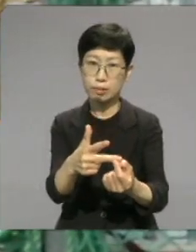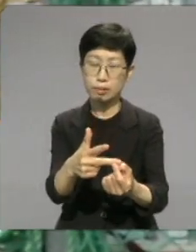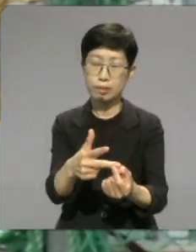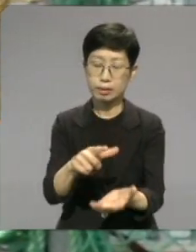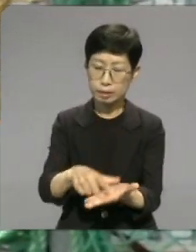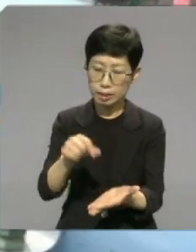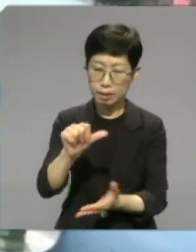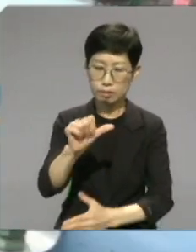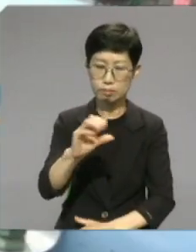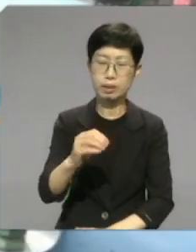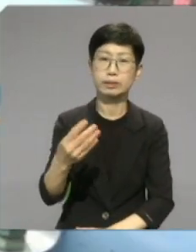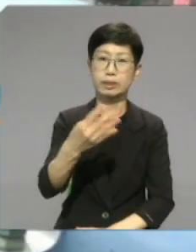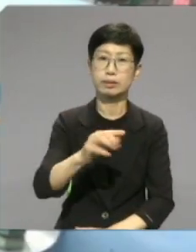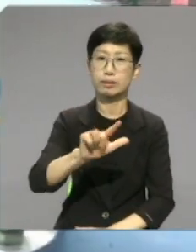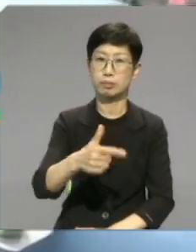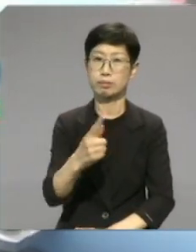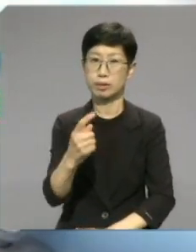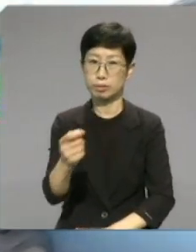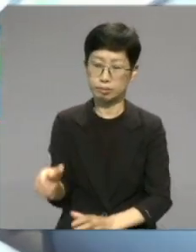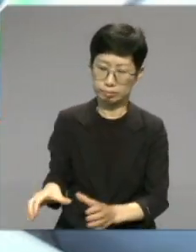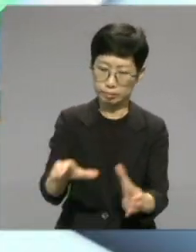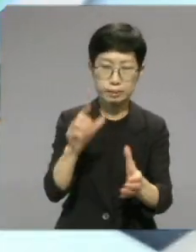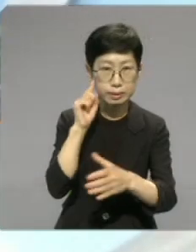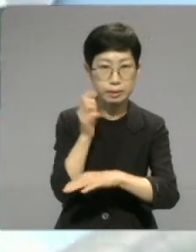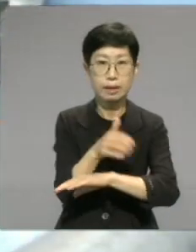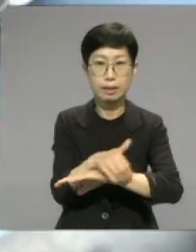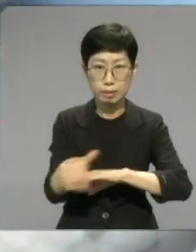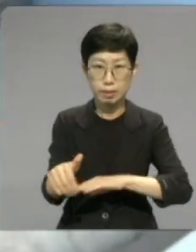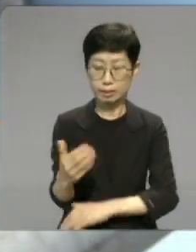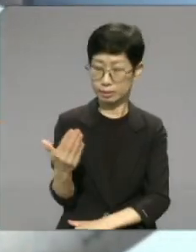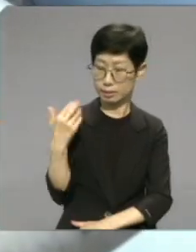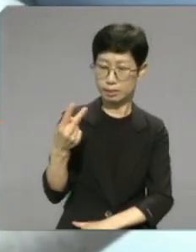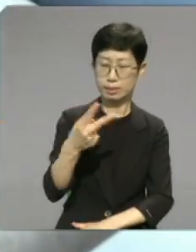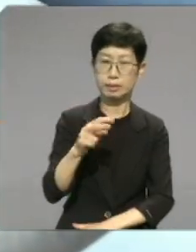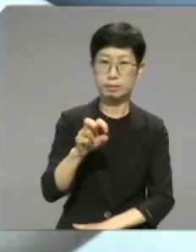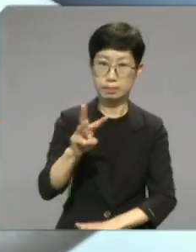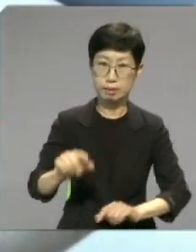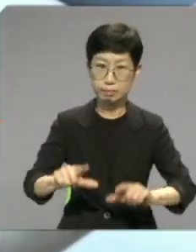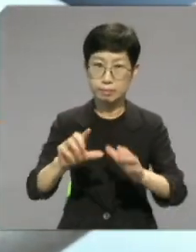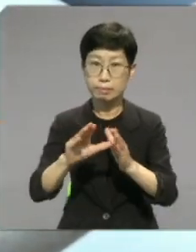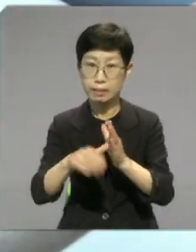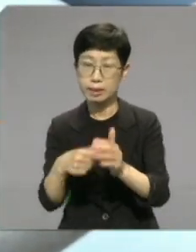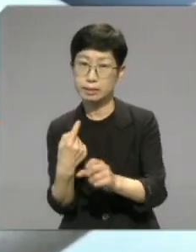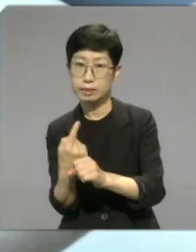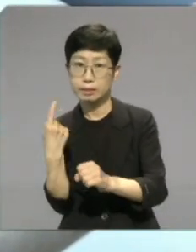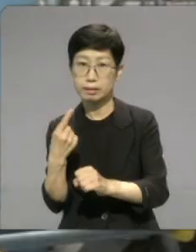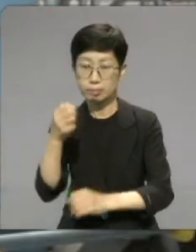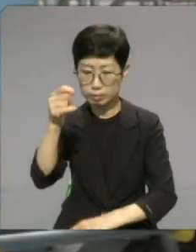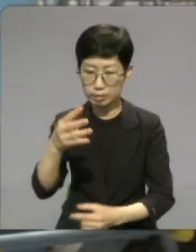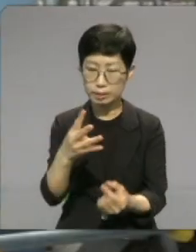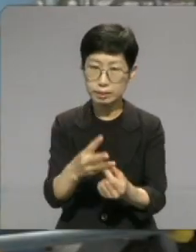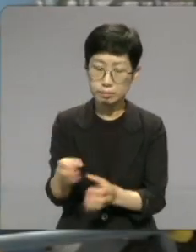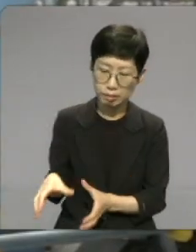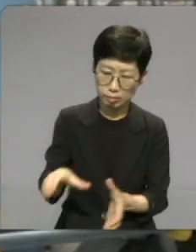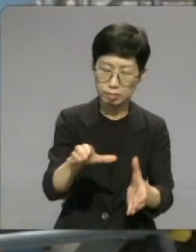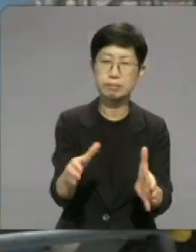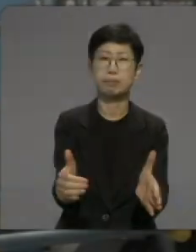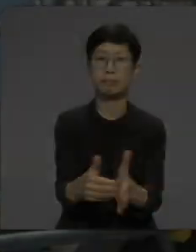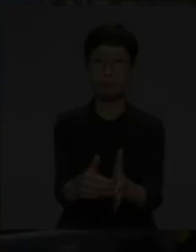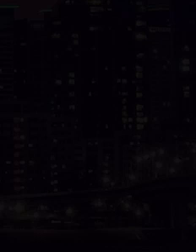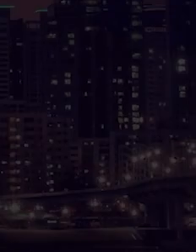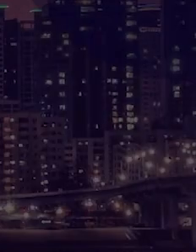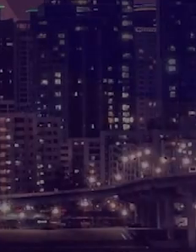약 54600 톤을 처분할 계획이며 앞서 2023년도 4회에 걸쳐 방류를 실시했습니다